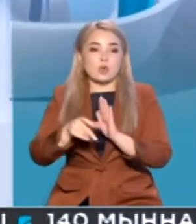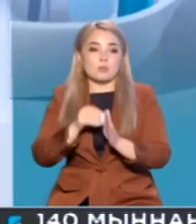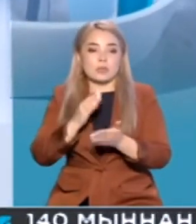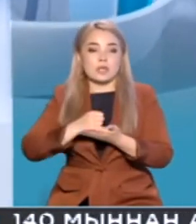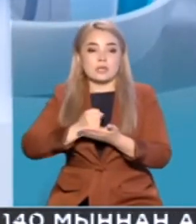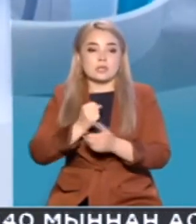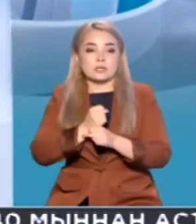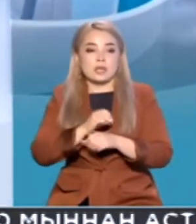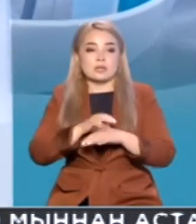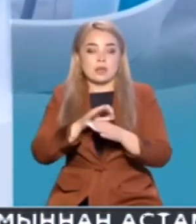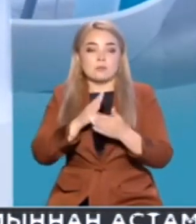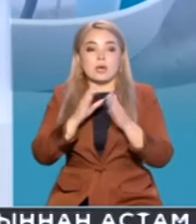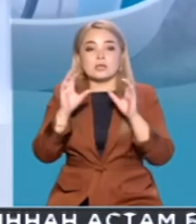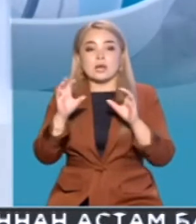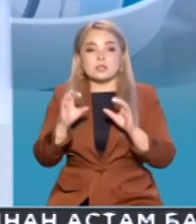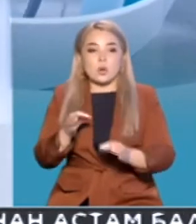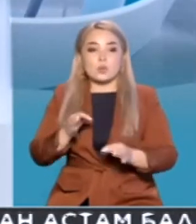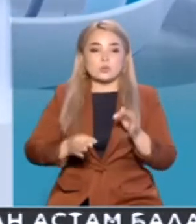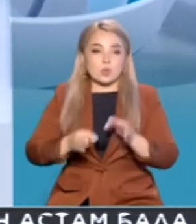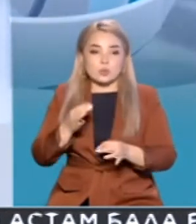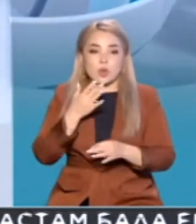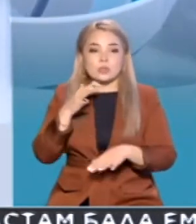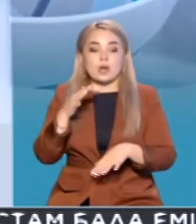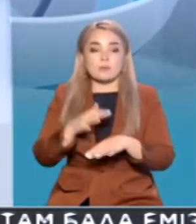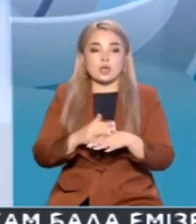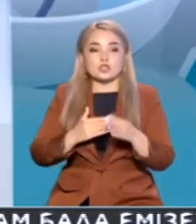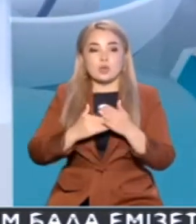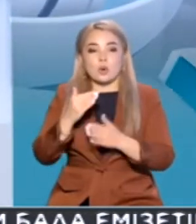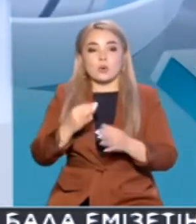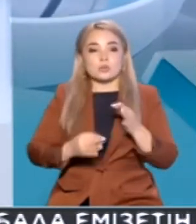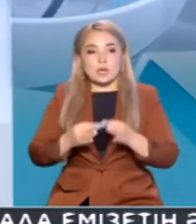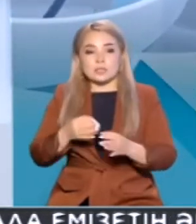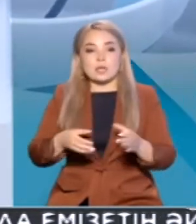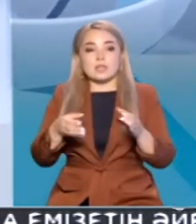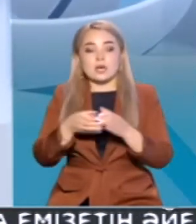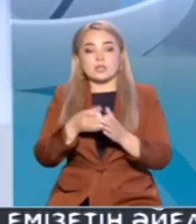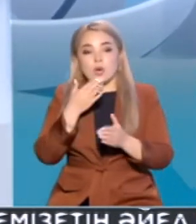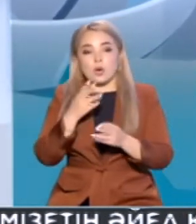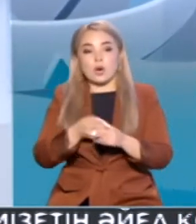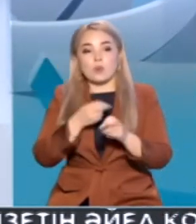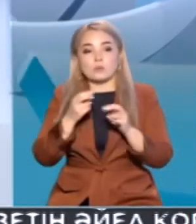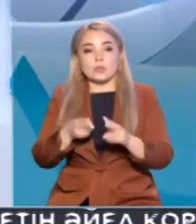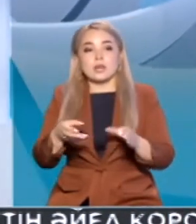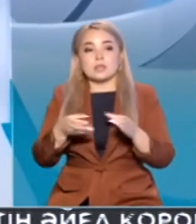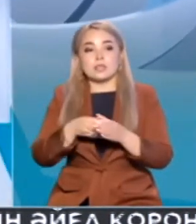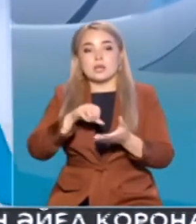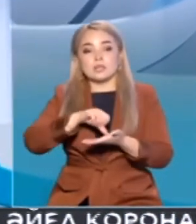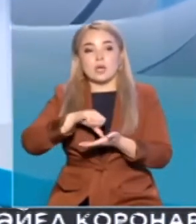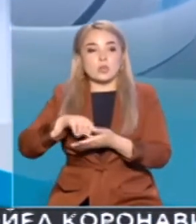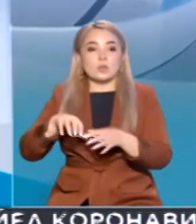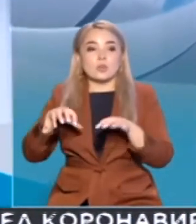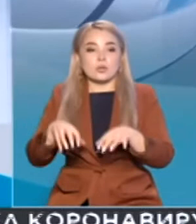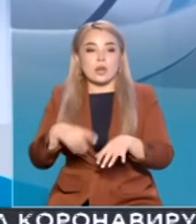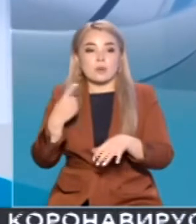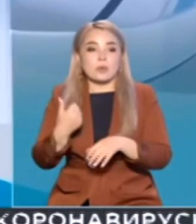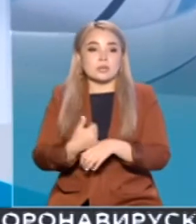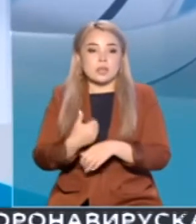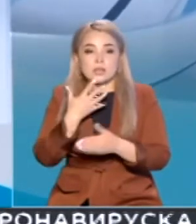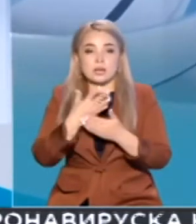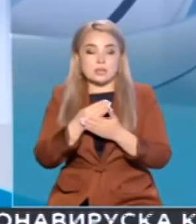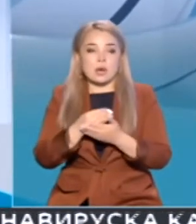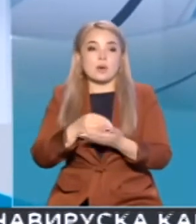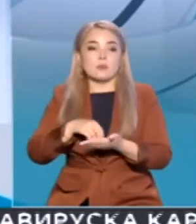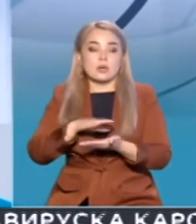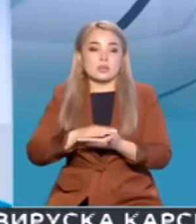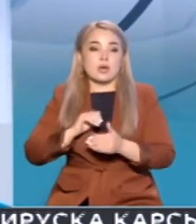бекітеді. Сондай-ақ Конституциялық сот, Ұлттық банк, Жоғары сот кеңесі, Ұлттық қауіпсіздік комитетінің төрағалары мен бас прокурорды тікелей